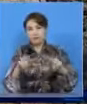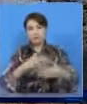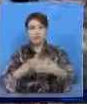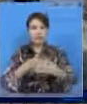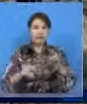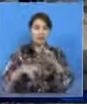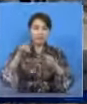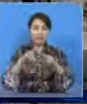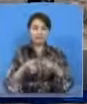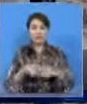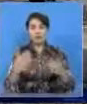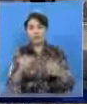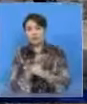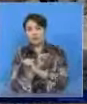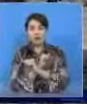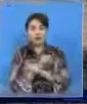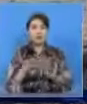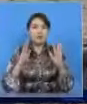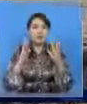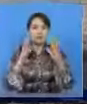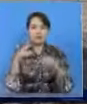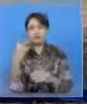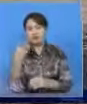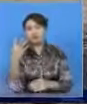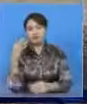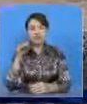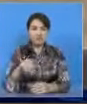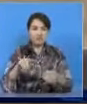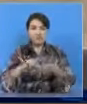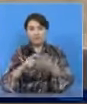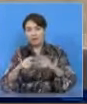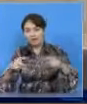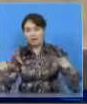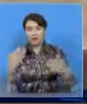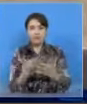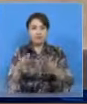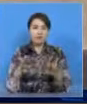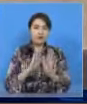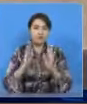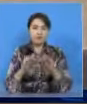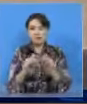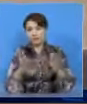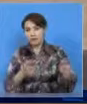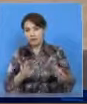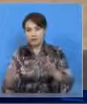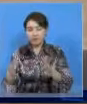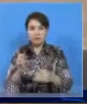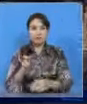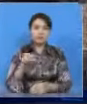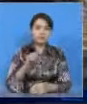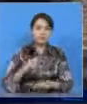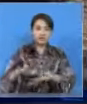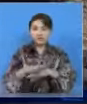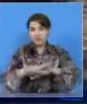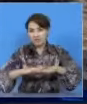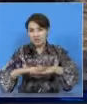ведется строительство и мест отдыха. Аллея на 24 тысячи квадратных метров расположилась между основной трассой и местным супермаркетом.